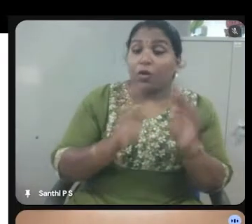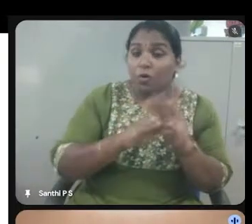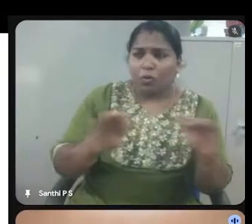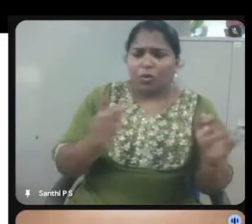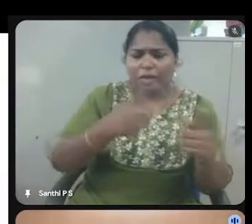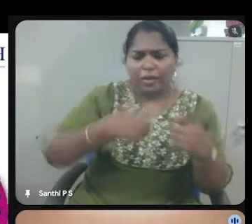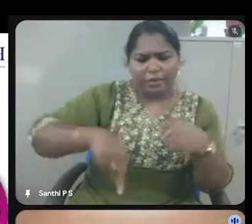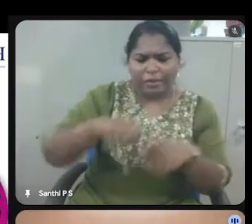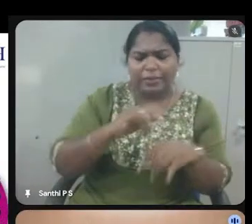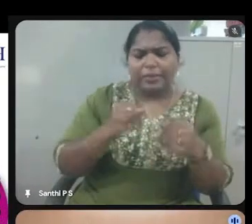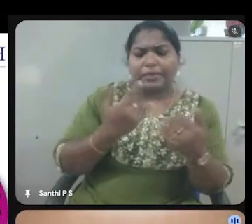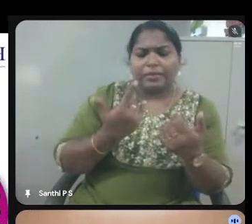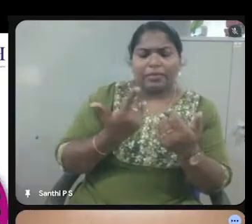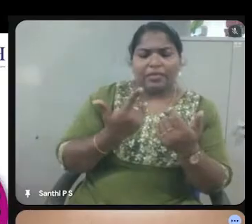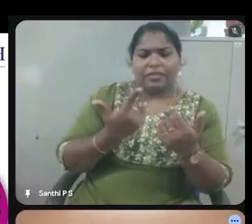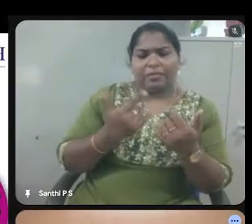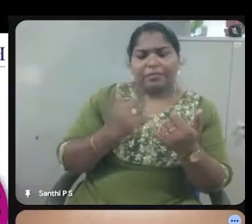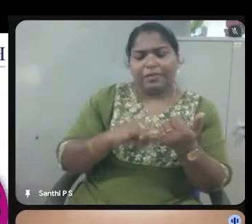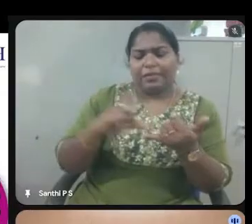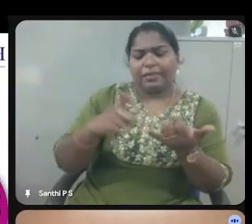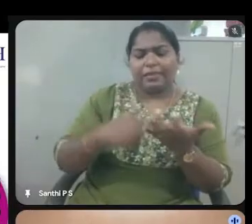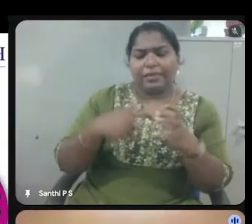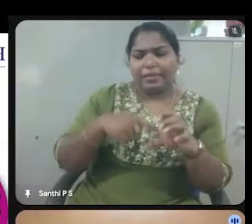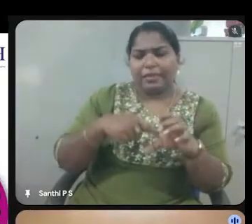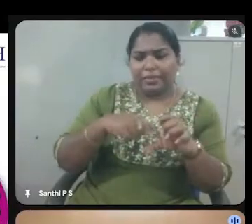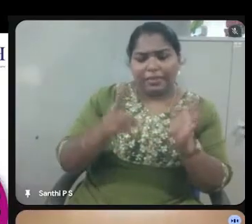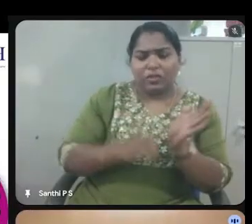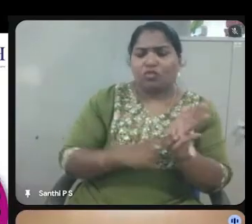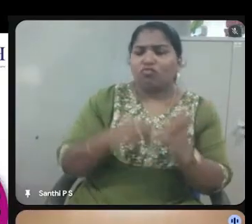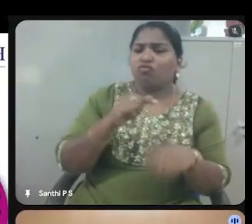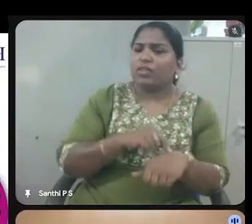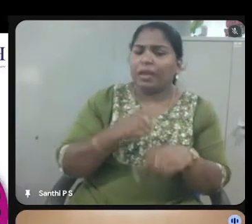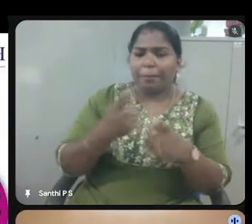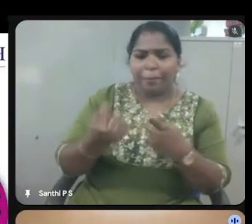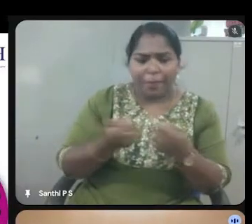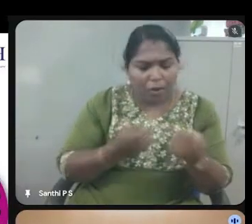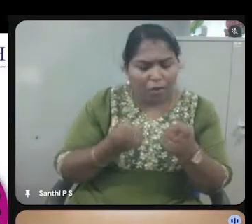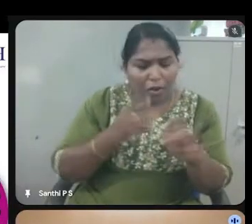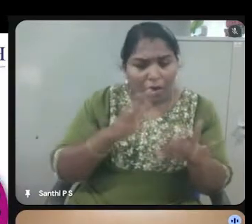ടൈം കൺട്രോൾ ചെയ്യാൻ വേണ്ടി ഓരോ രാജ്യത്തെയും